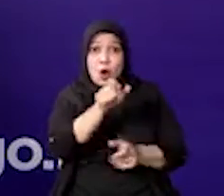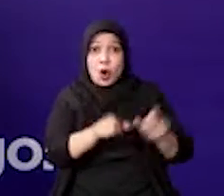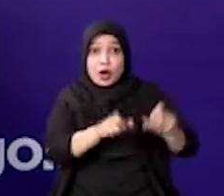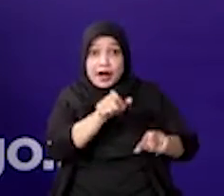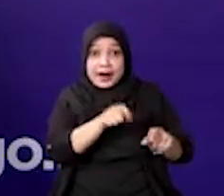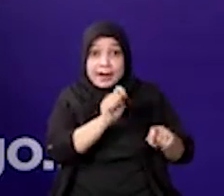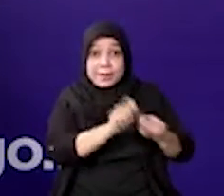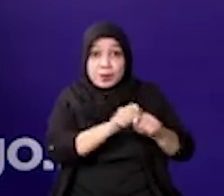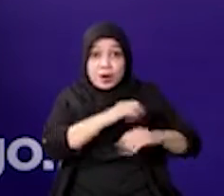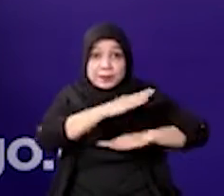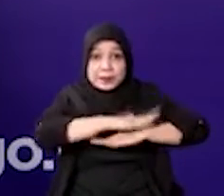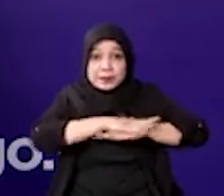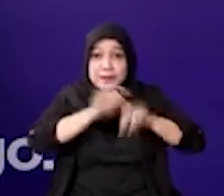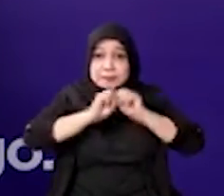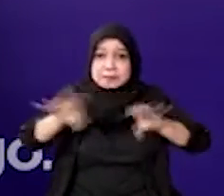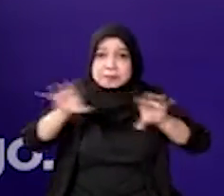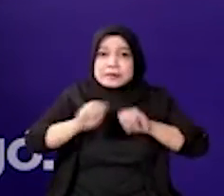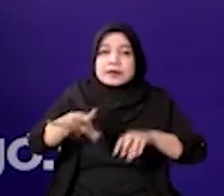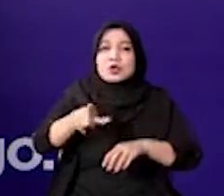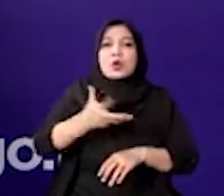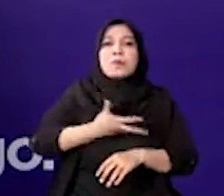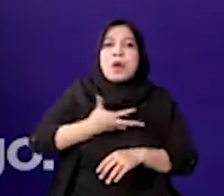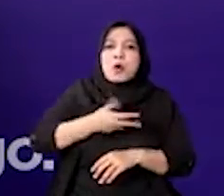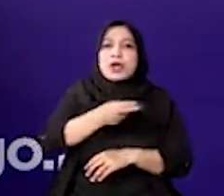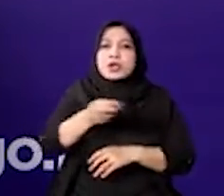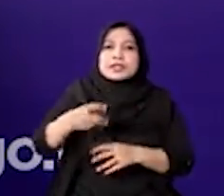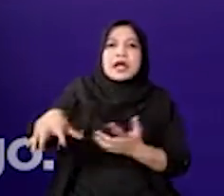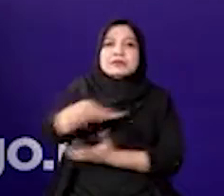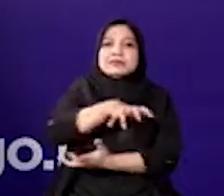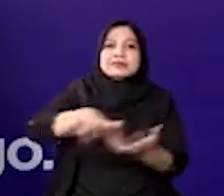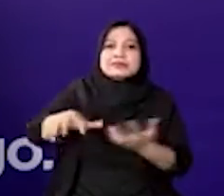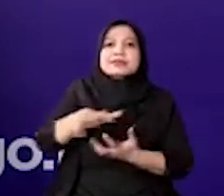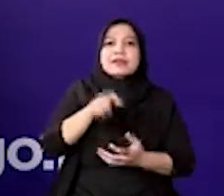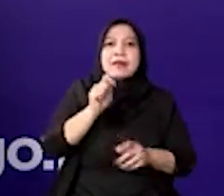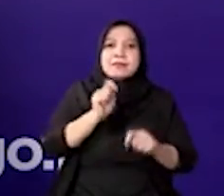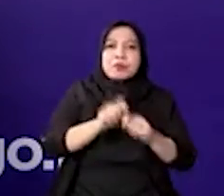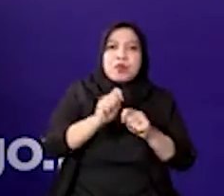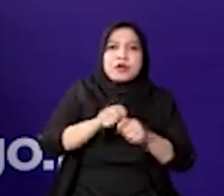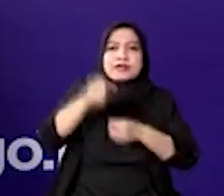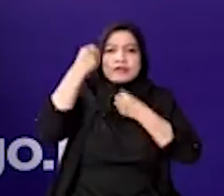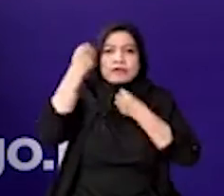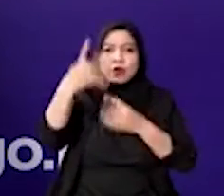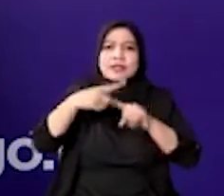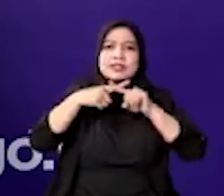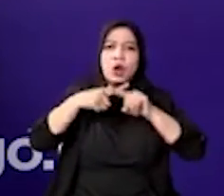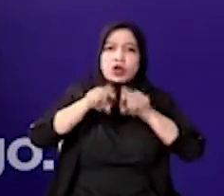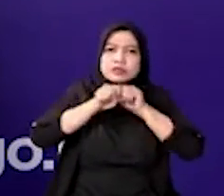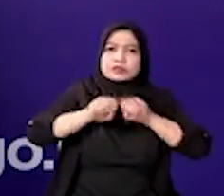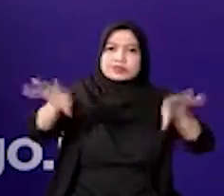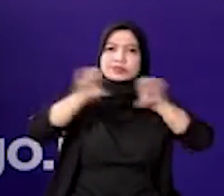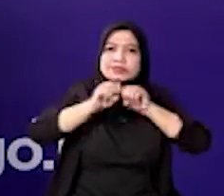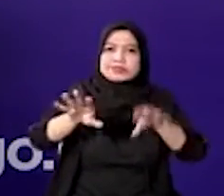dengan hoak hoak yang berkomentar sehingga masyarakat takut